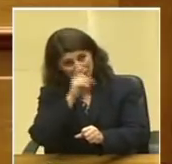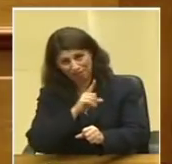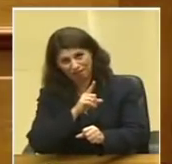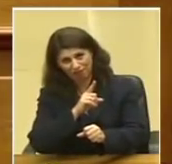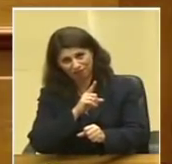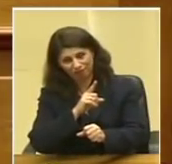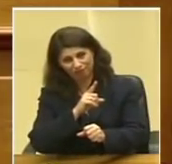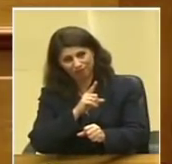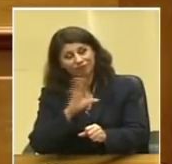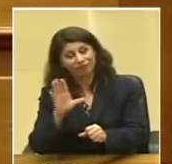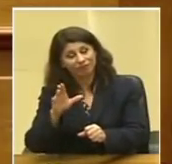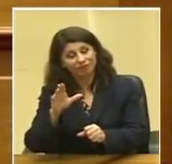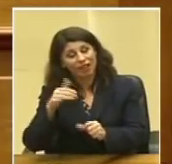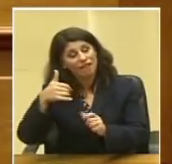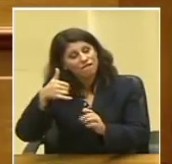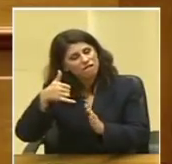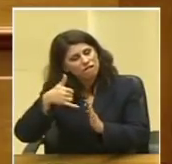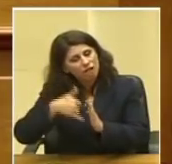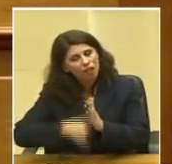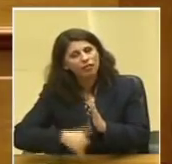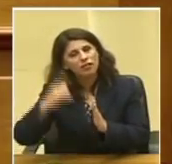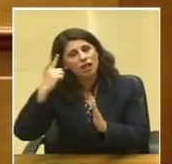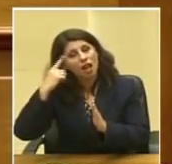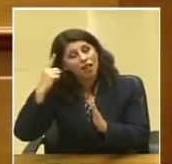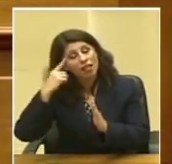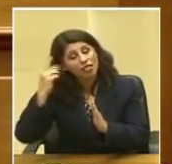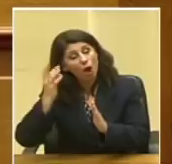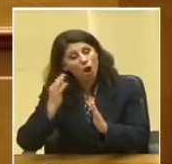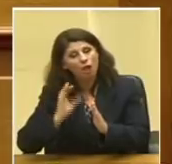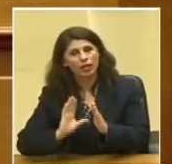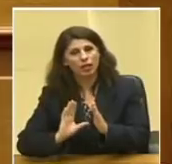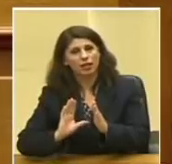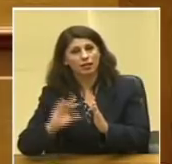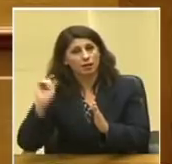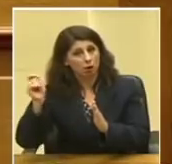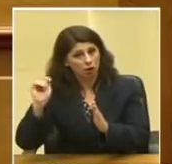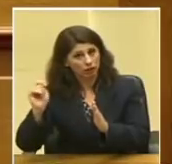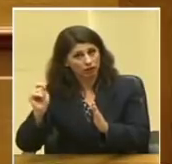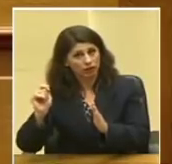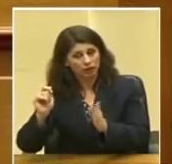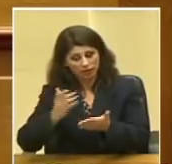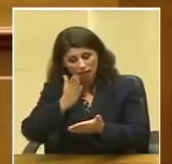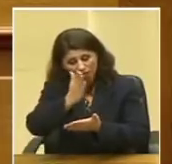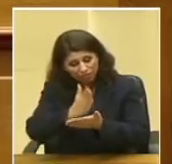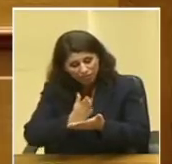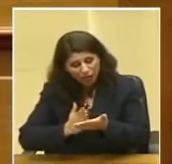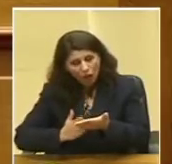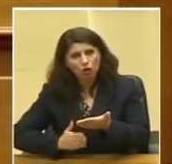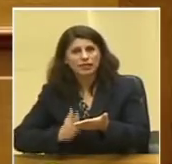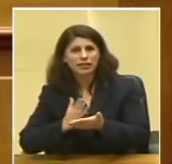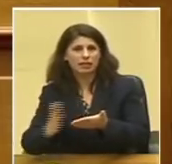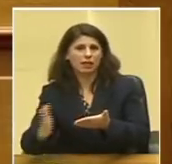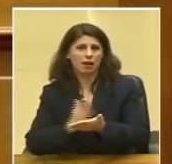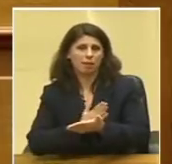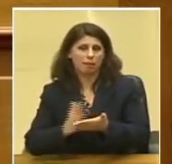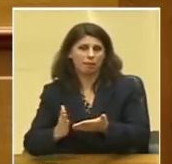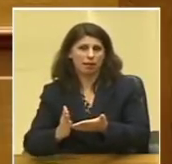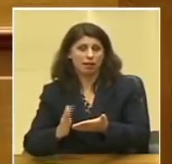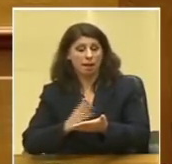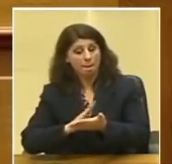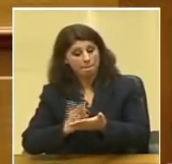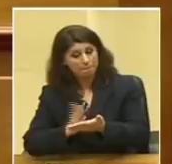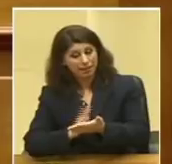όσο όμως και οι βαθιές ιδεολογικές και πολιτικές διαχωριστικές γραμμές μεταξύ της κυβέρνησής